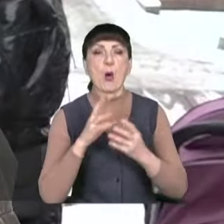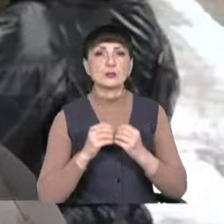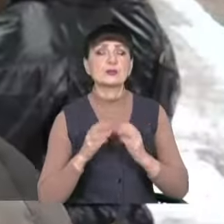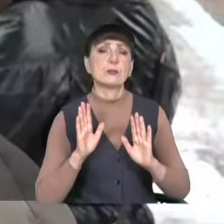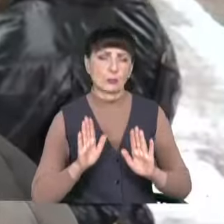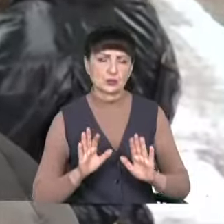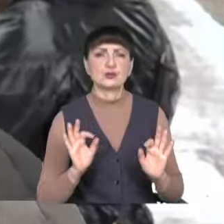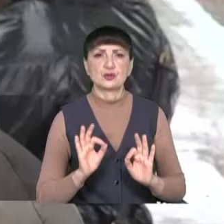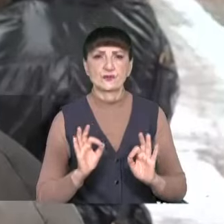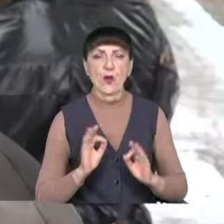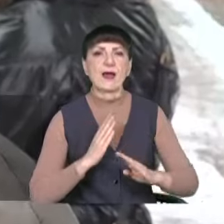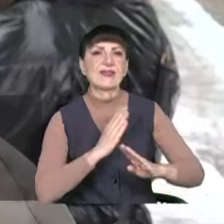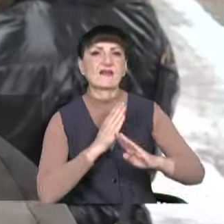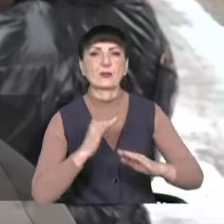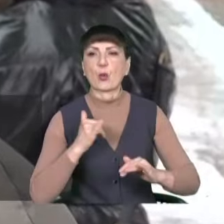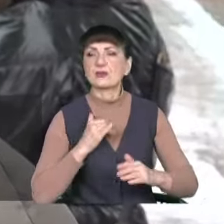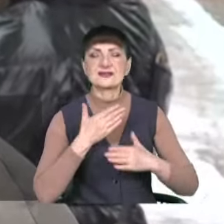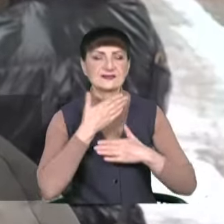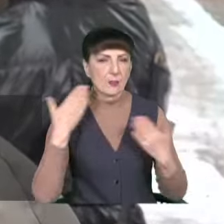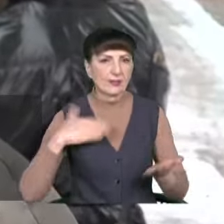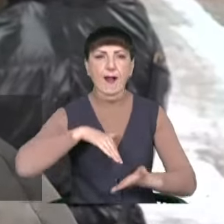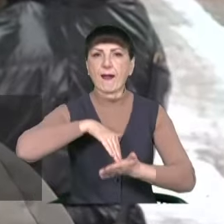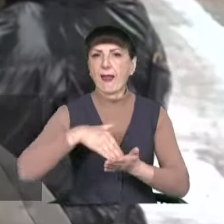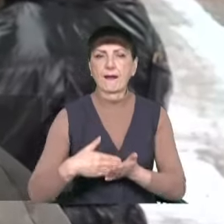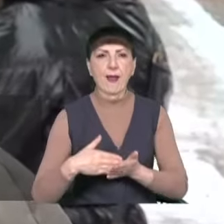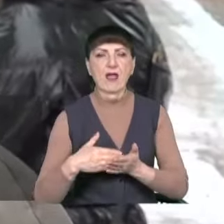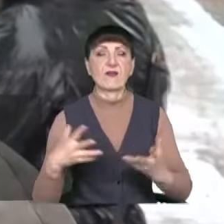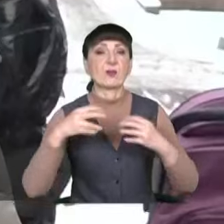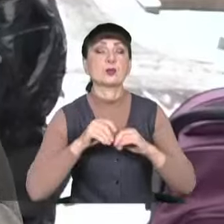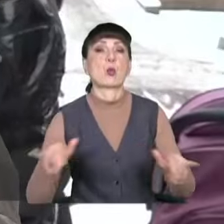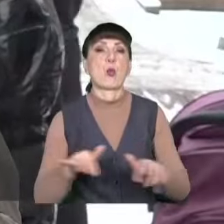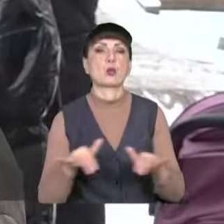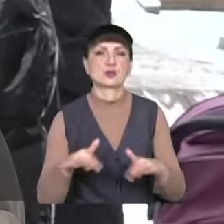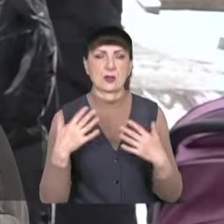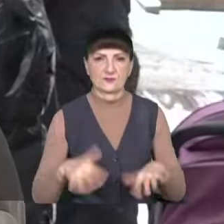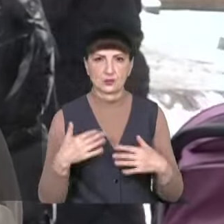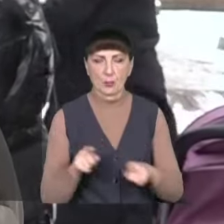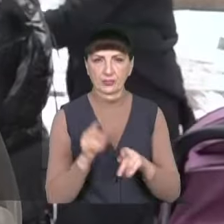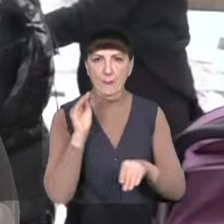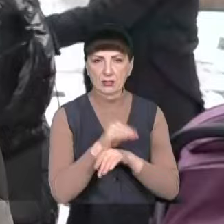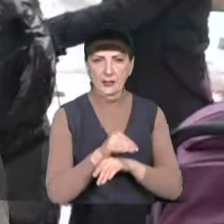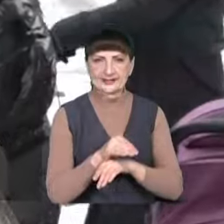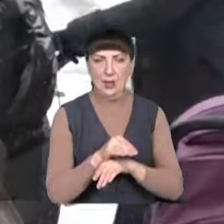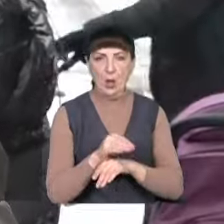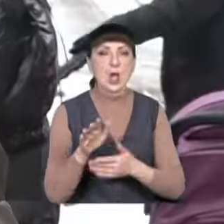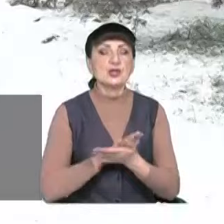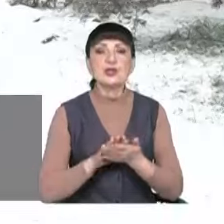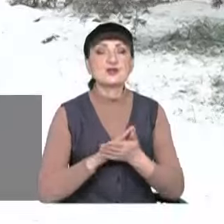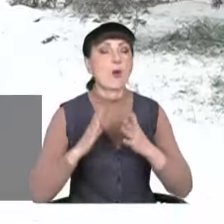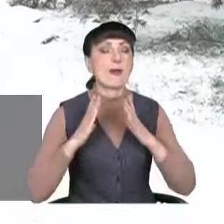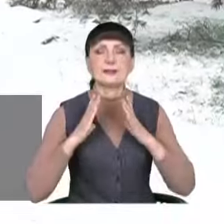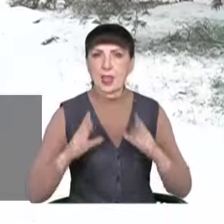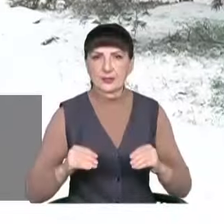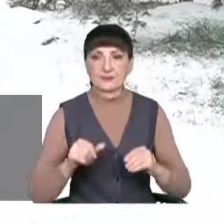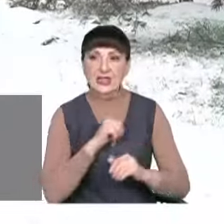нормальная сумма. Тэквондо у нас не было. Хореография ведется просто вместе с музыкой. Как дополнительная отдельная секция ничего не было.